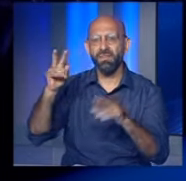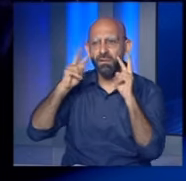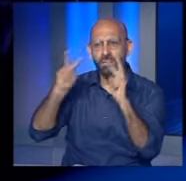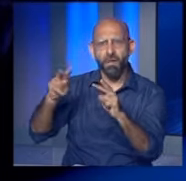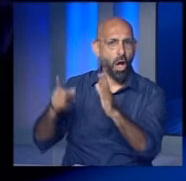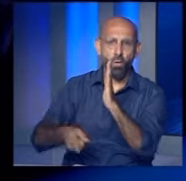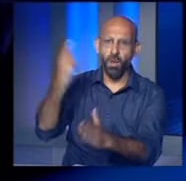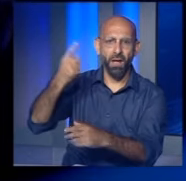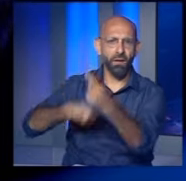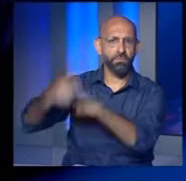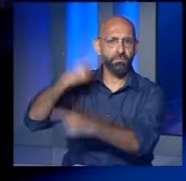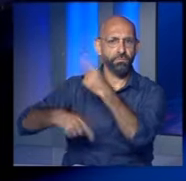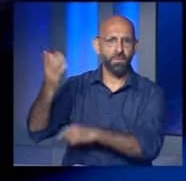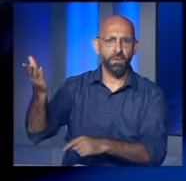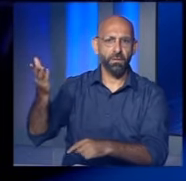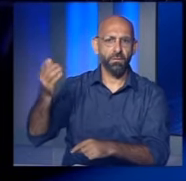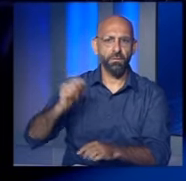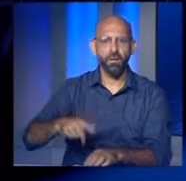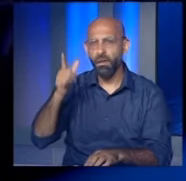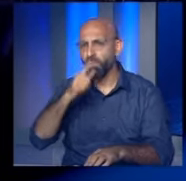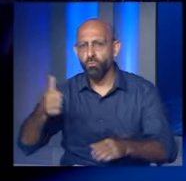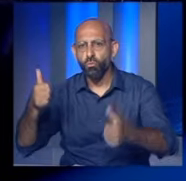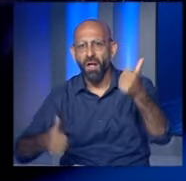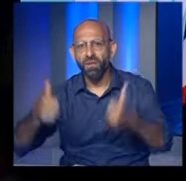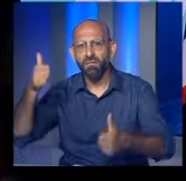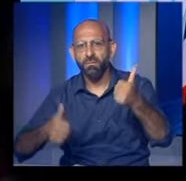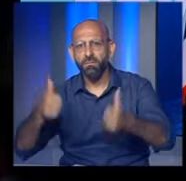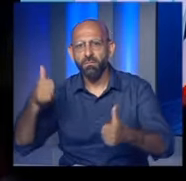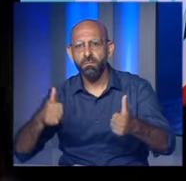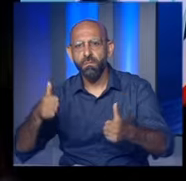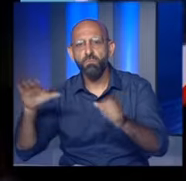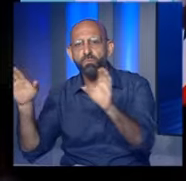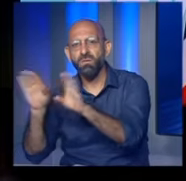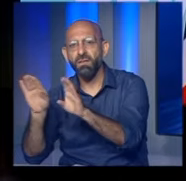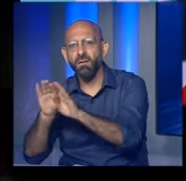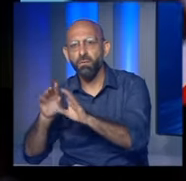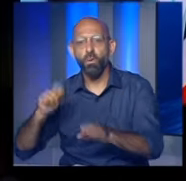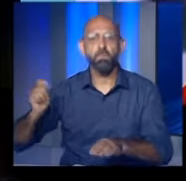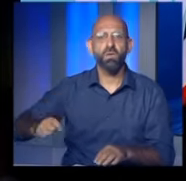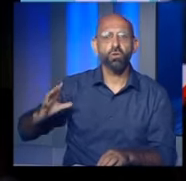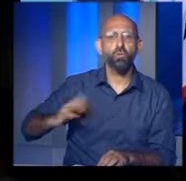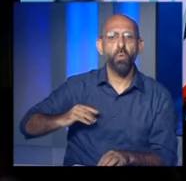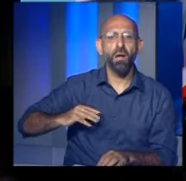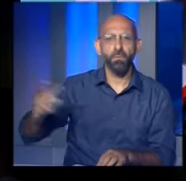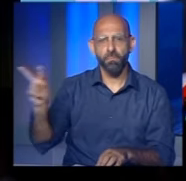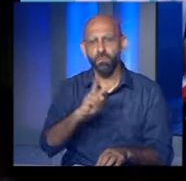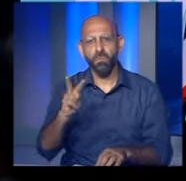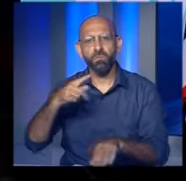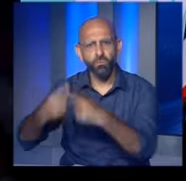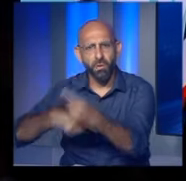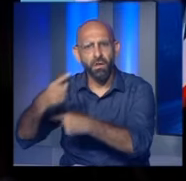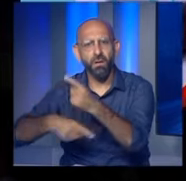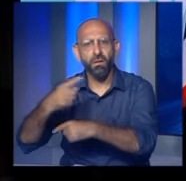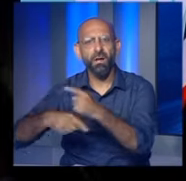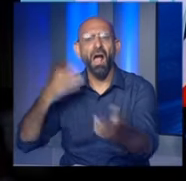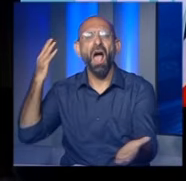الفرنس مرحله غير مسبوقه من الاضطراب على اعتبار الاختلاف والتنافس الذي سيحصل بين مؤسستي الرئاسه والبرلمان